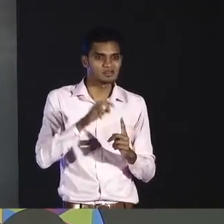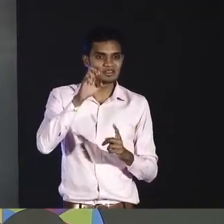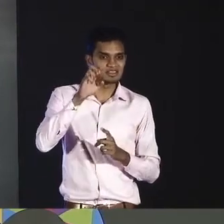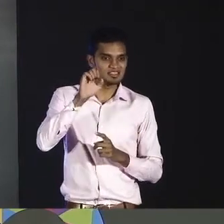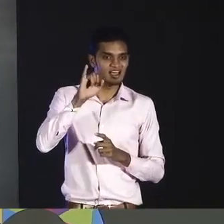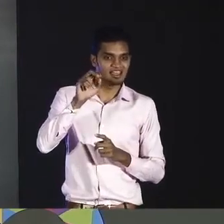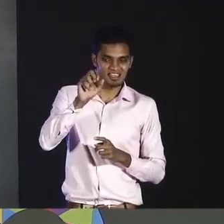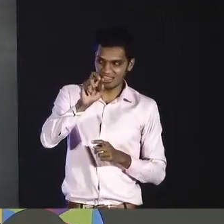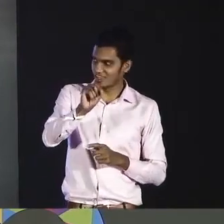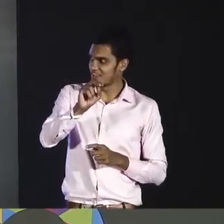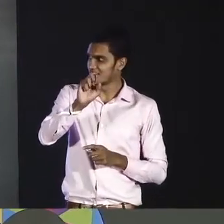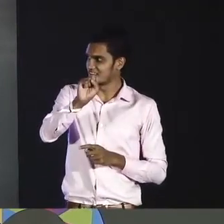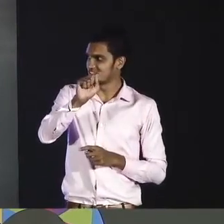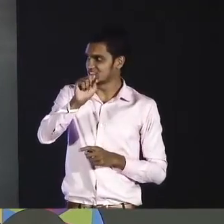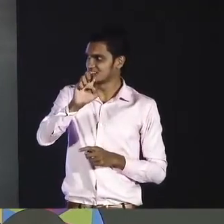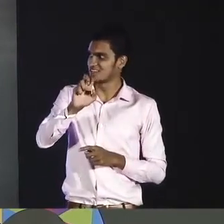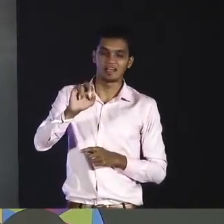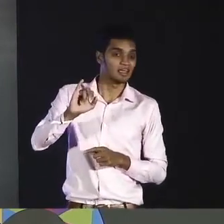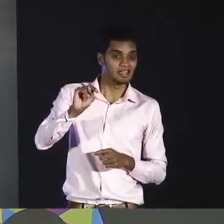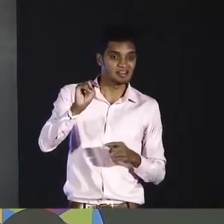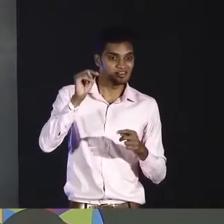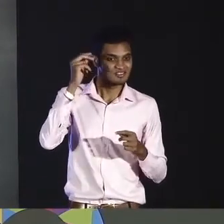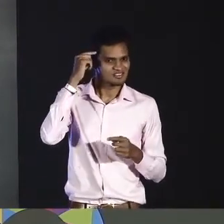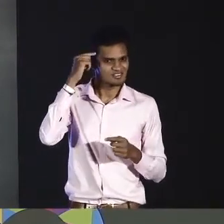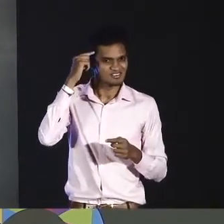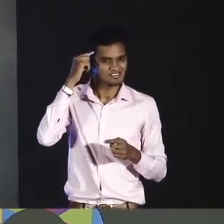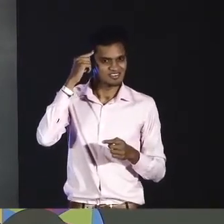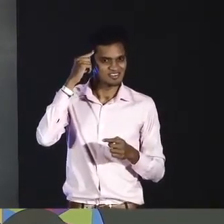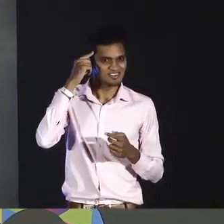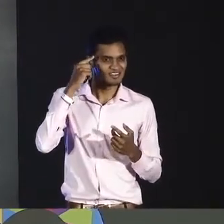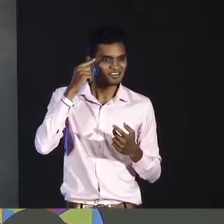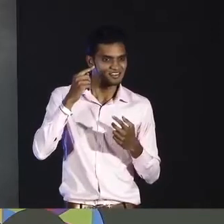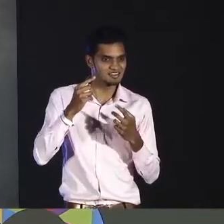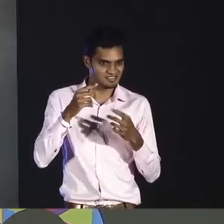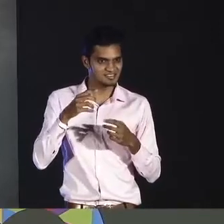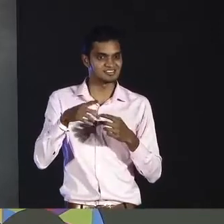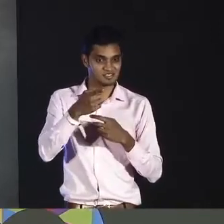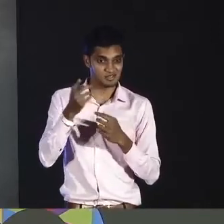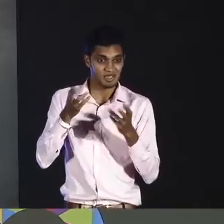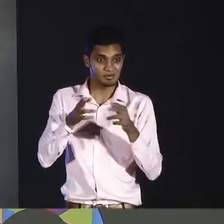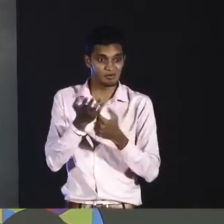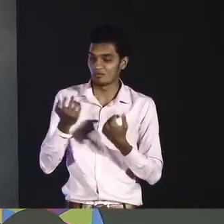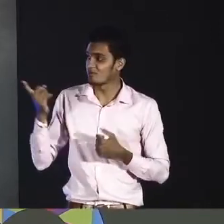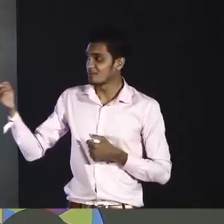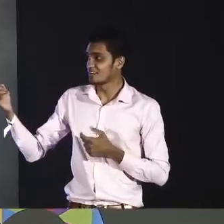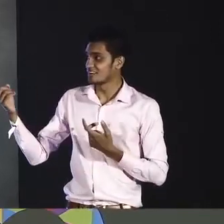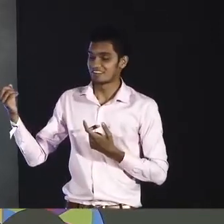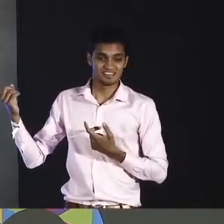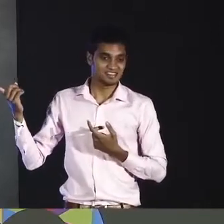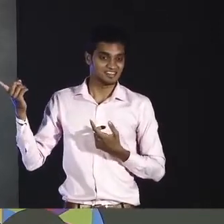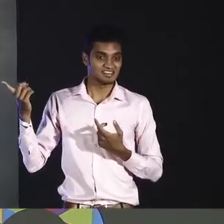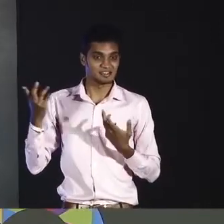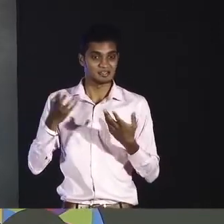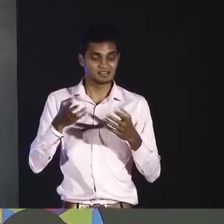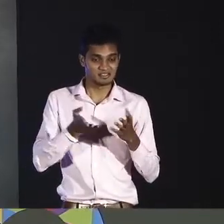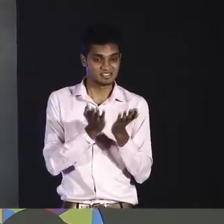इयर्स ओल्ड एन एब्सोल्यूट रिडिक्यूलस पर्सन ही कुडंट टॉक ही वॉज लेबल्ड एज डम्ब The teacher of his class wrote to his